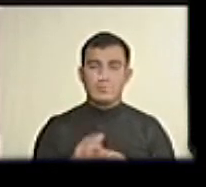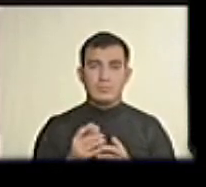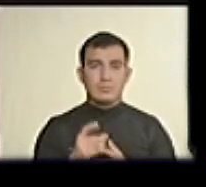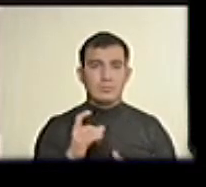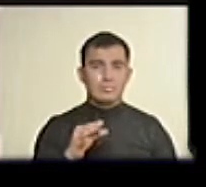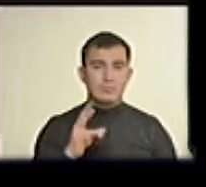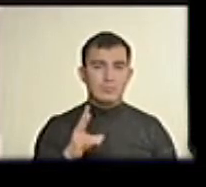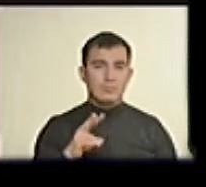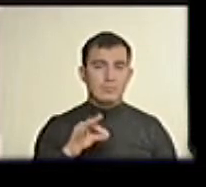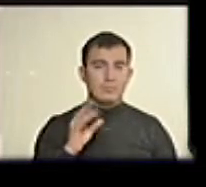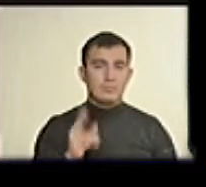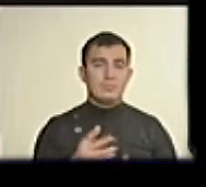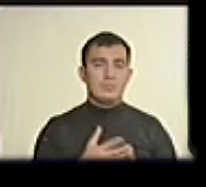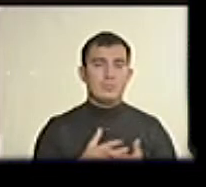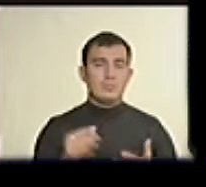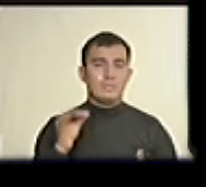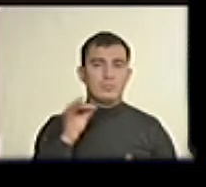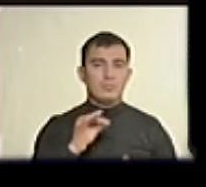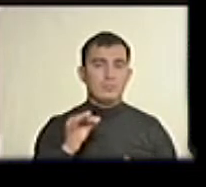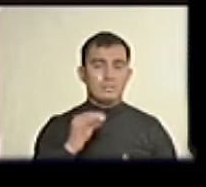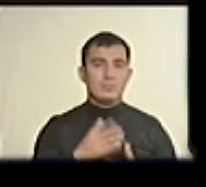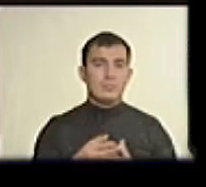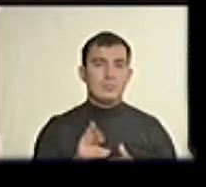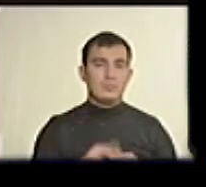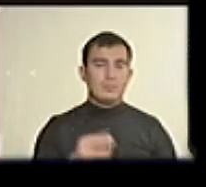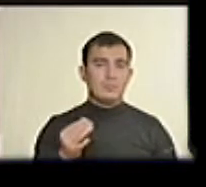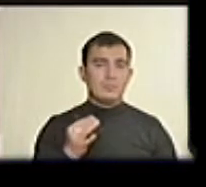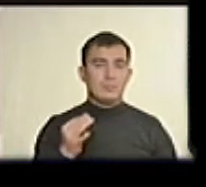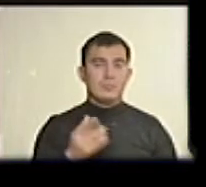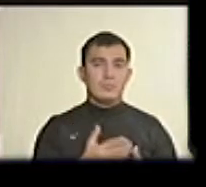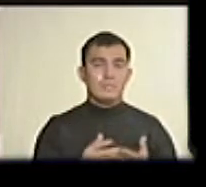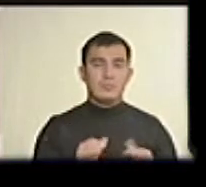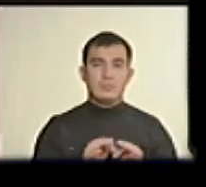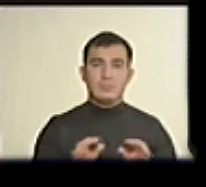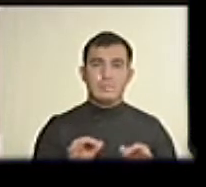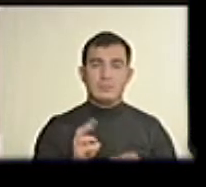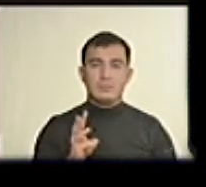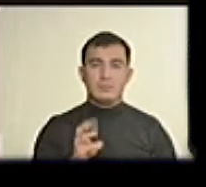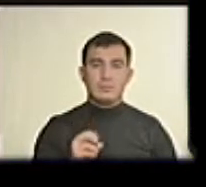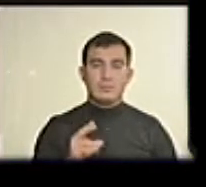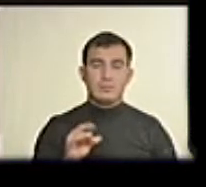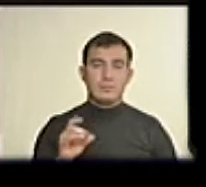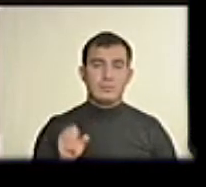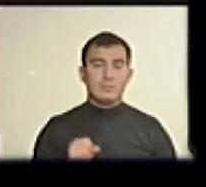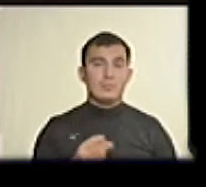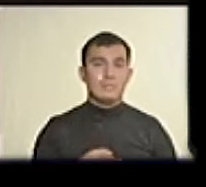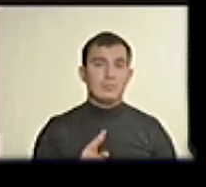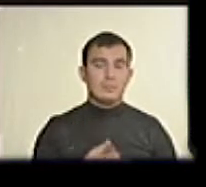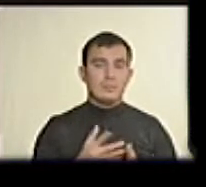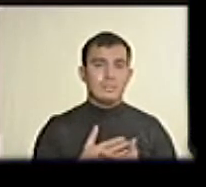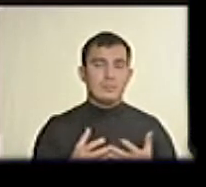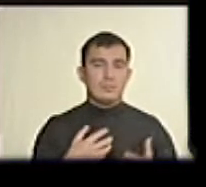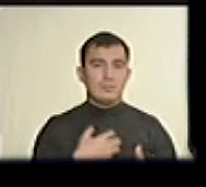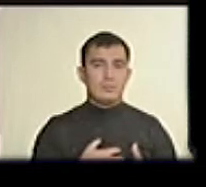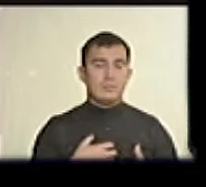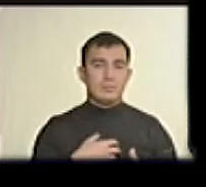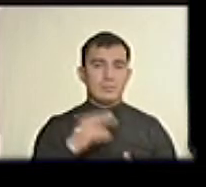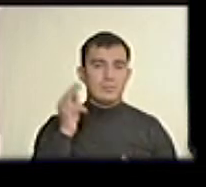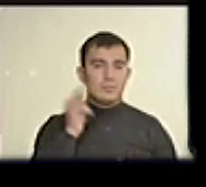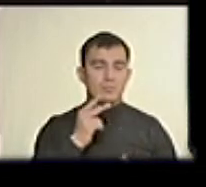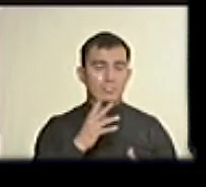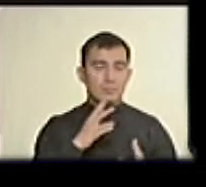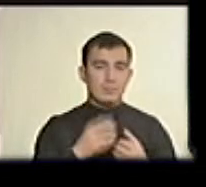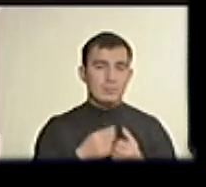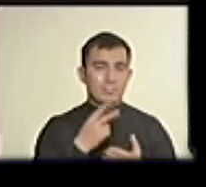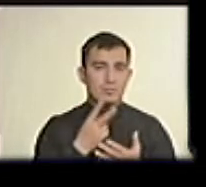xonlik, amirlik davrlari haqida ma'lumotlar berilgan va bular madrasalarda asosiy darslik sifatida ko'rib